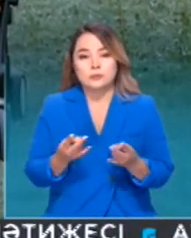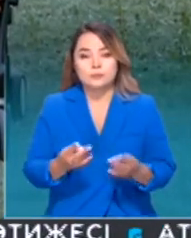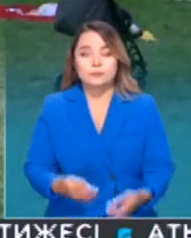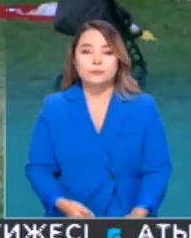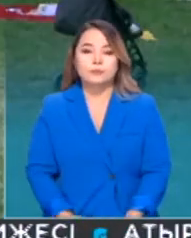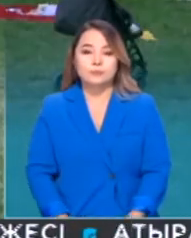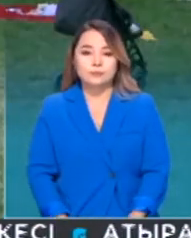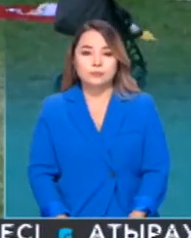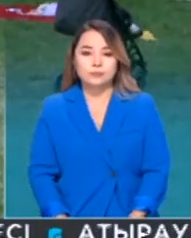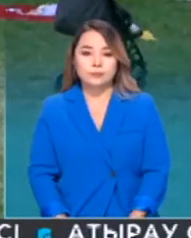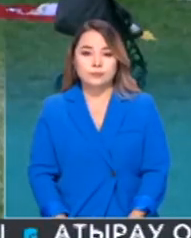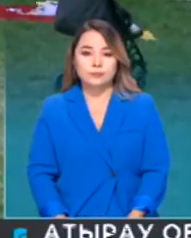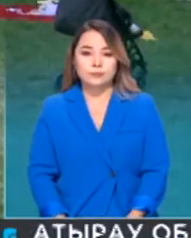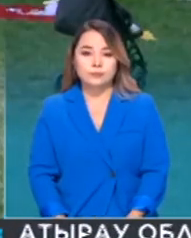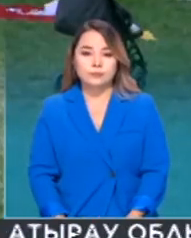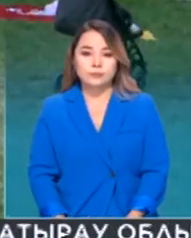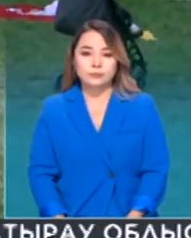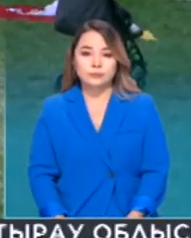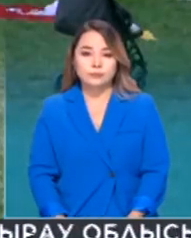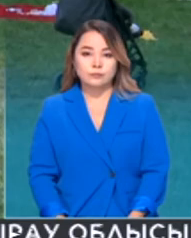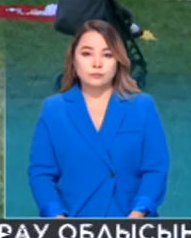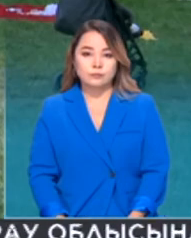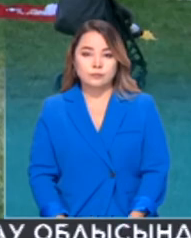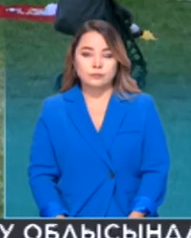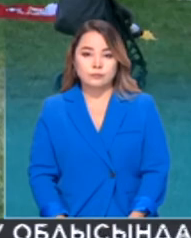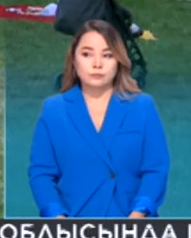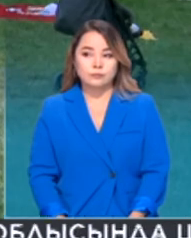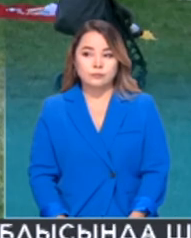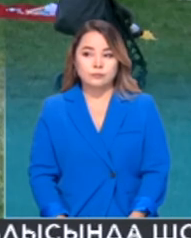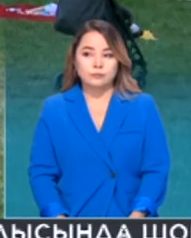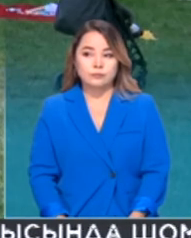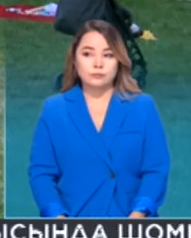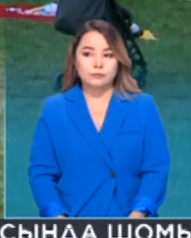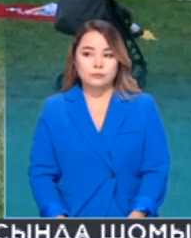қажет. Әйгерім Ердәулет, Бауыржан Сәлмеке, Қазақстан ұлттық телеарнасы, Алматы.